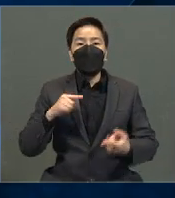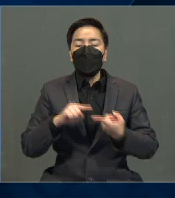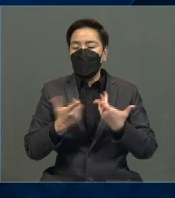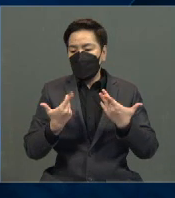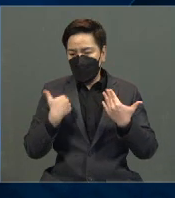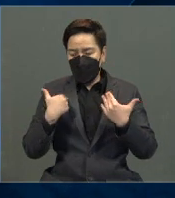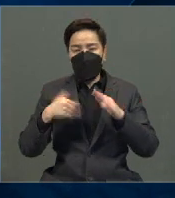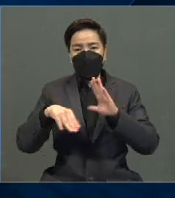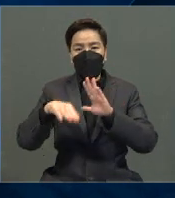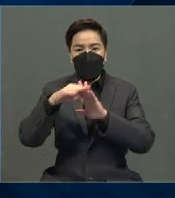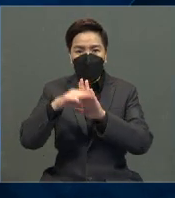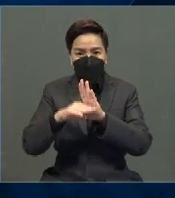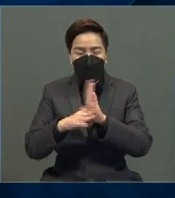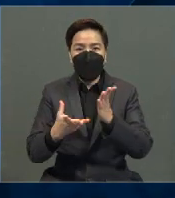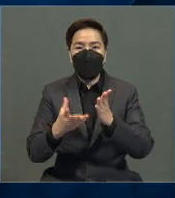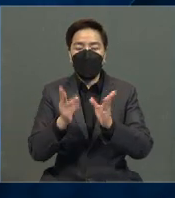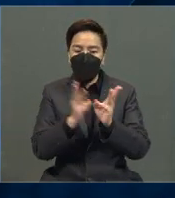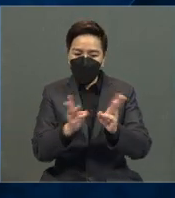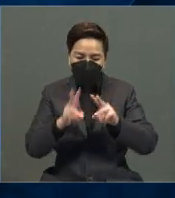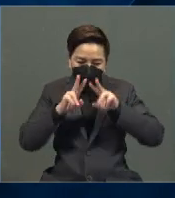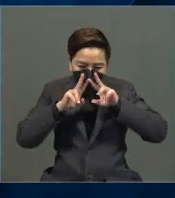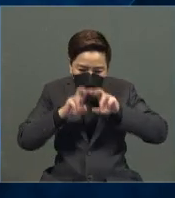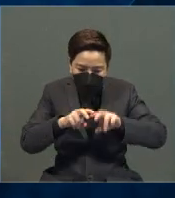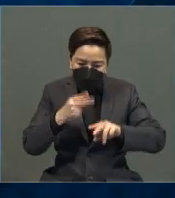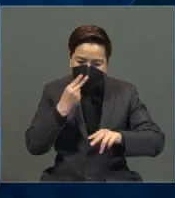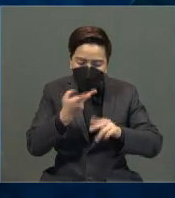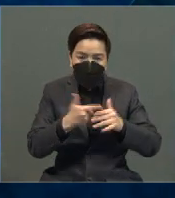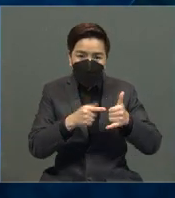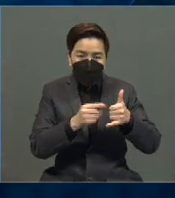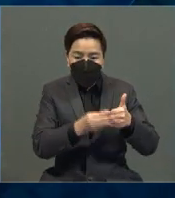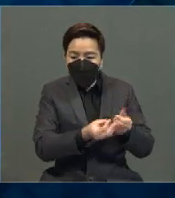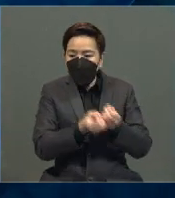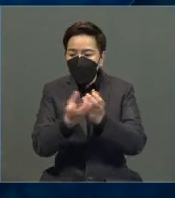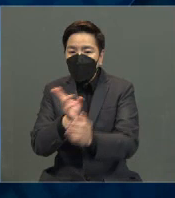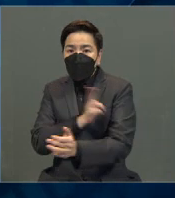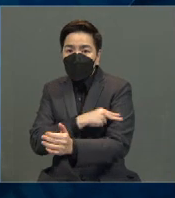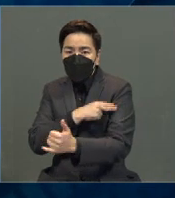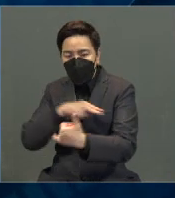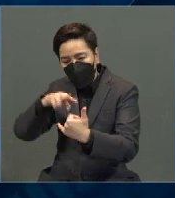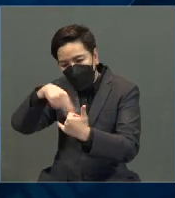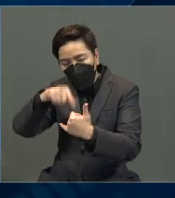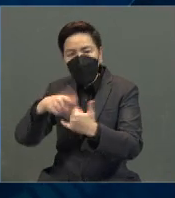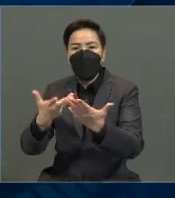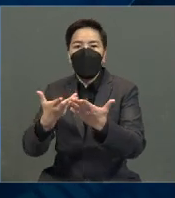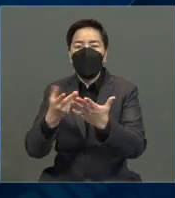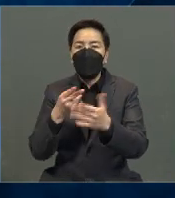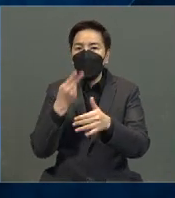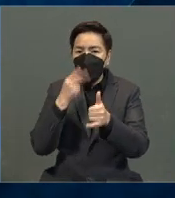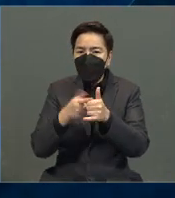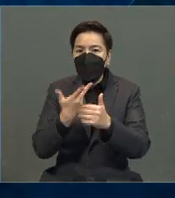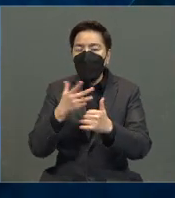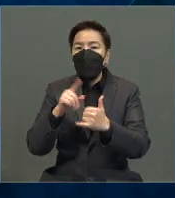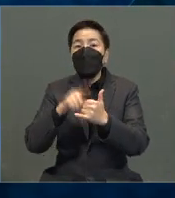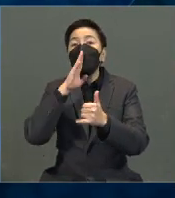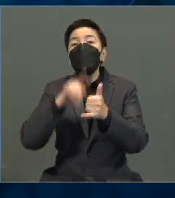วนการที่ดูในเรื่องของกระบวนการดูแลรักษาการส่งตรวจในโรงพยาบาลหรือว่าการตรวจผ่าชัน